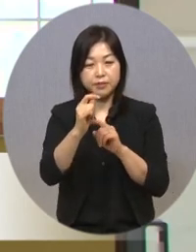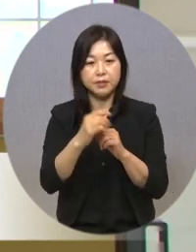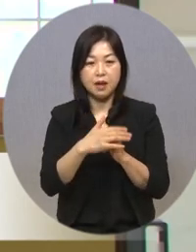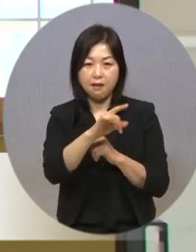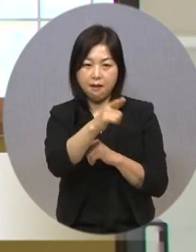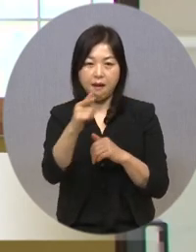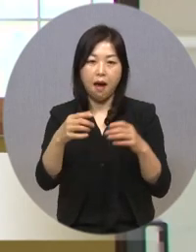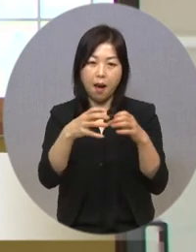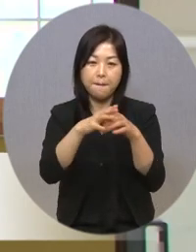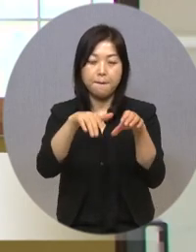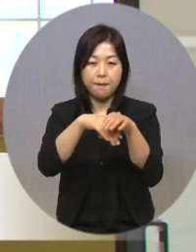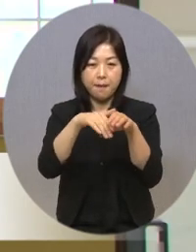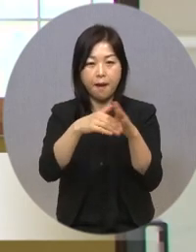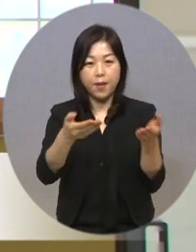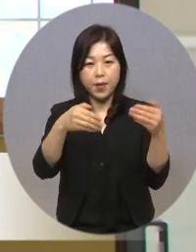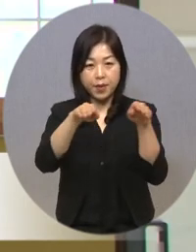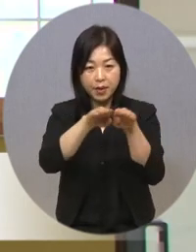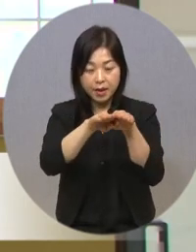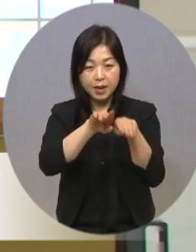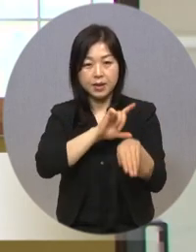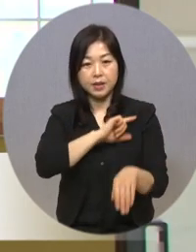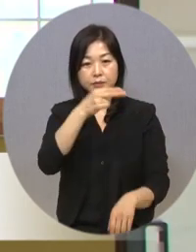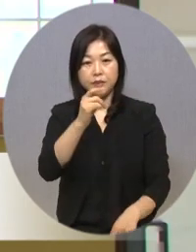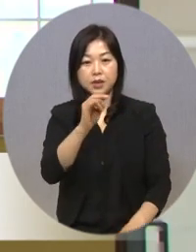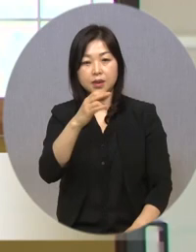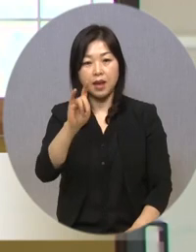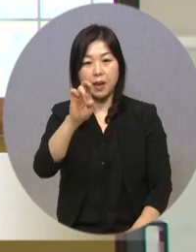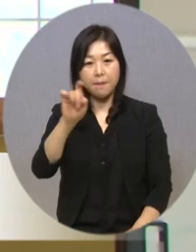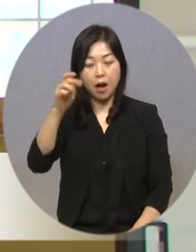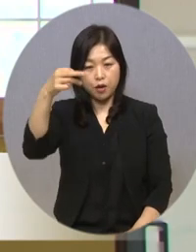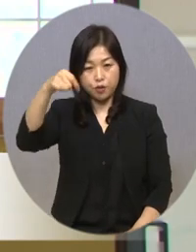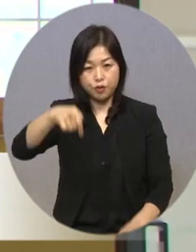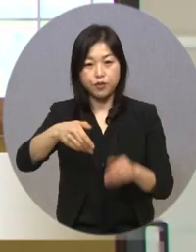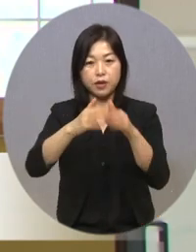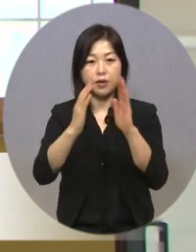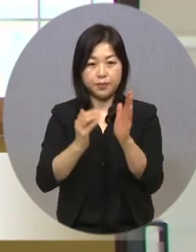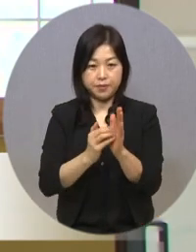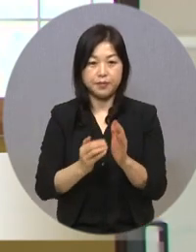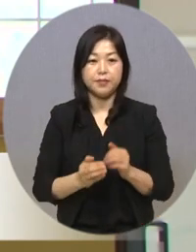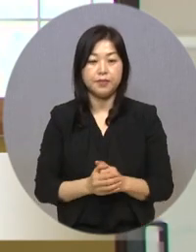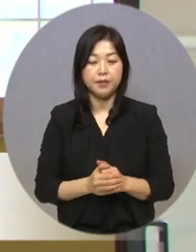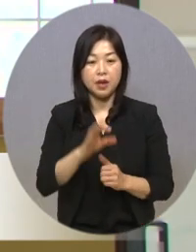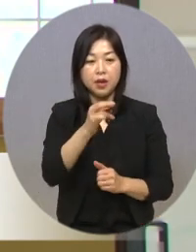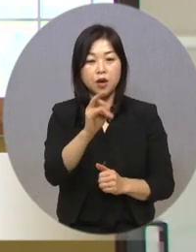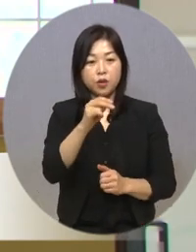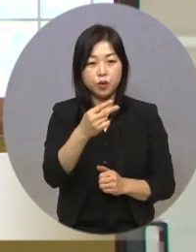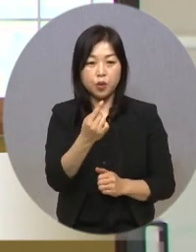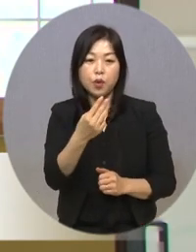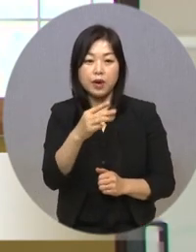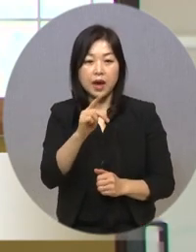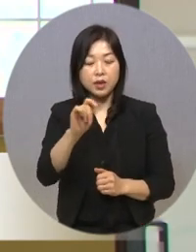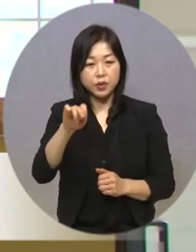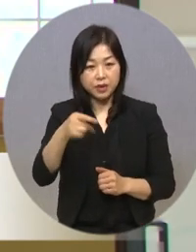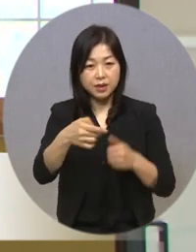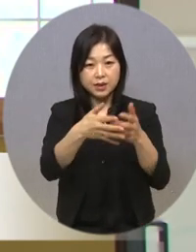복합문화공원 등대마루를 저희들이 조성하게 되었습니다. 영도라이온스에서는